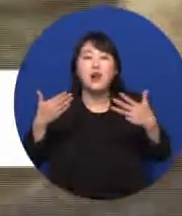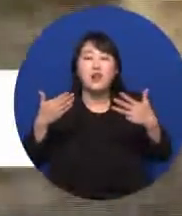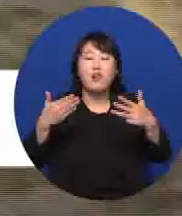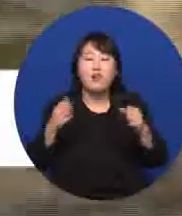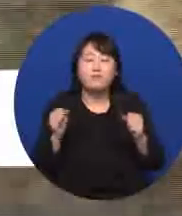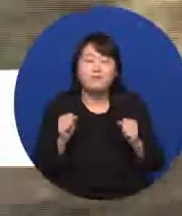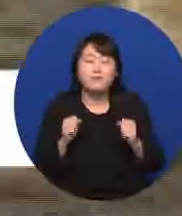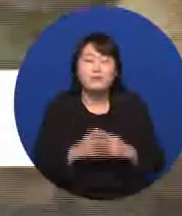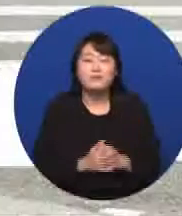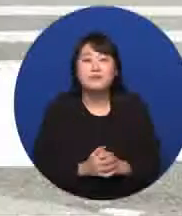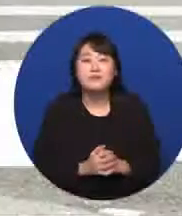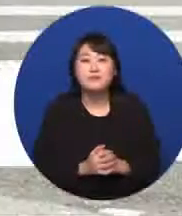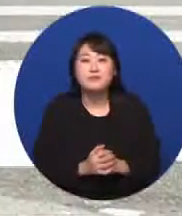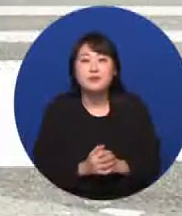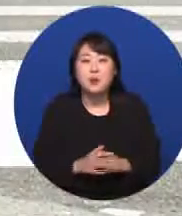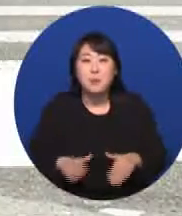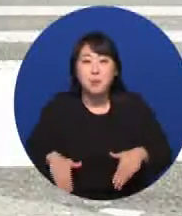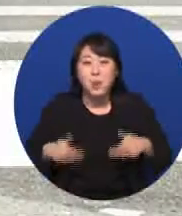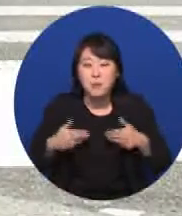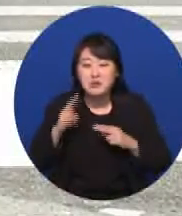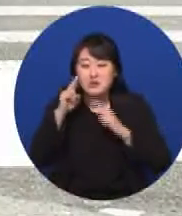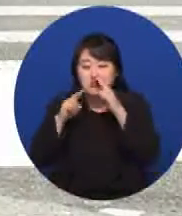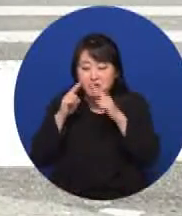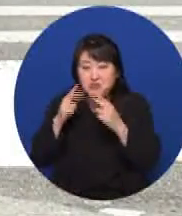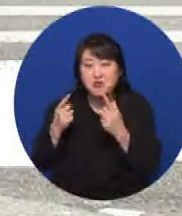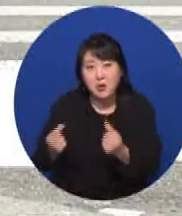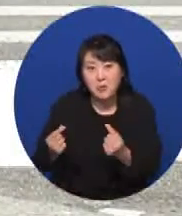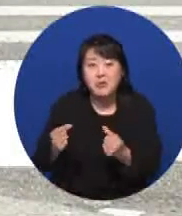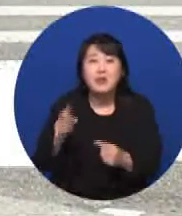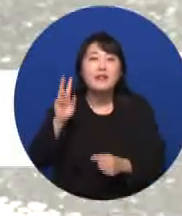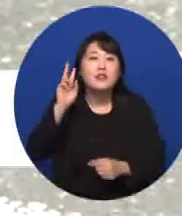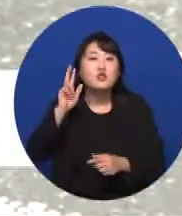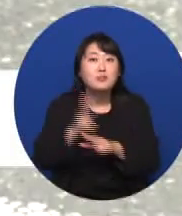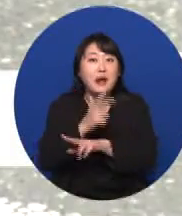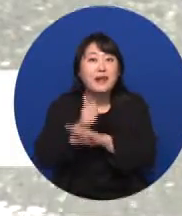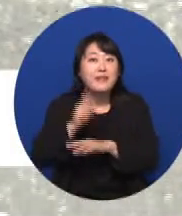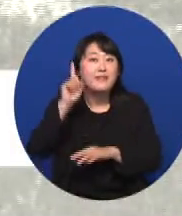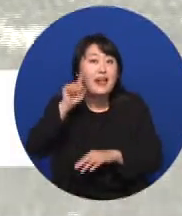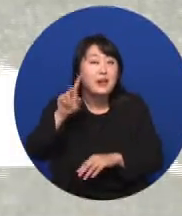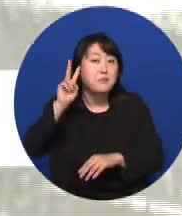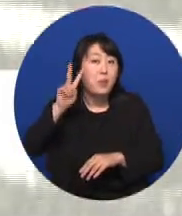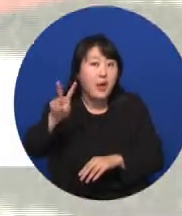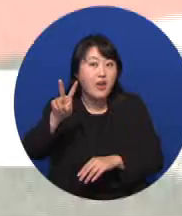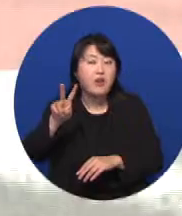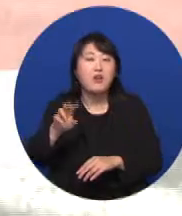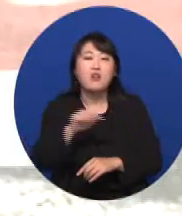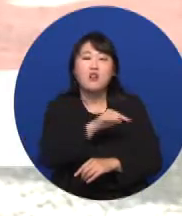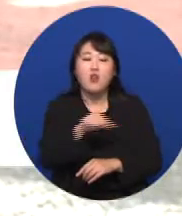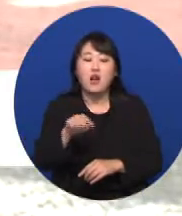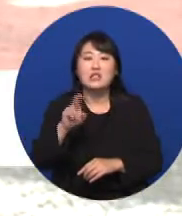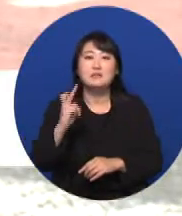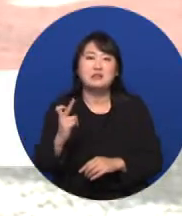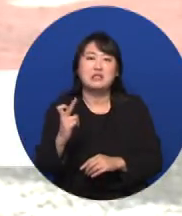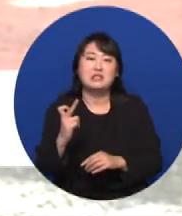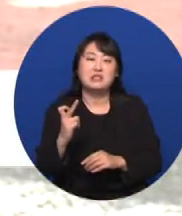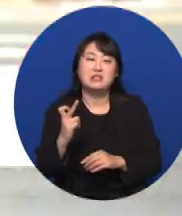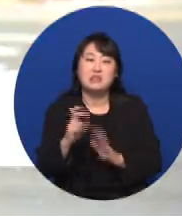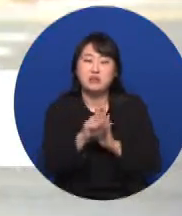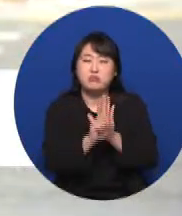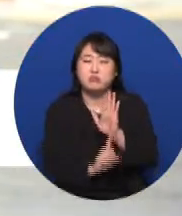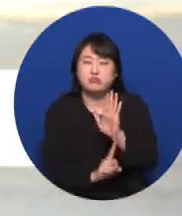추웠습니다 봄이 오는걸 시세 마 듯 주말인 내일 과 휴일이 모래 아침도 기온이 영하 12도 안팎까지